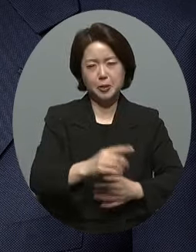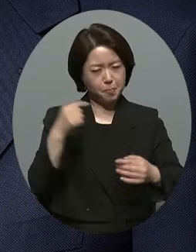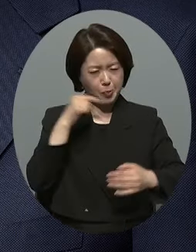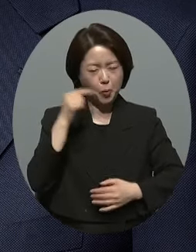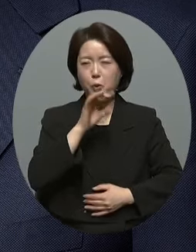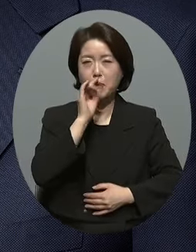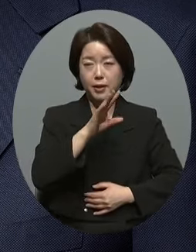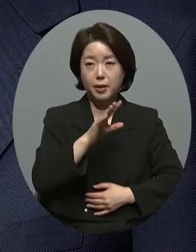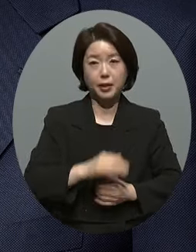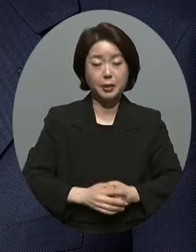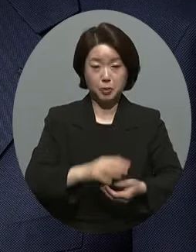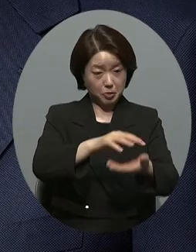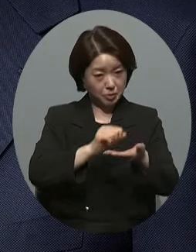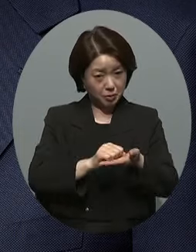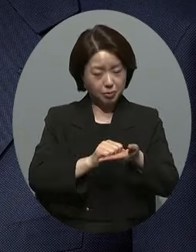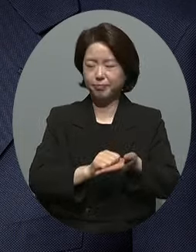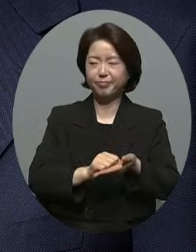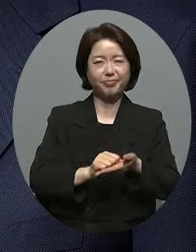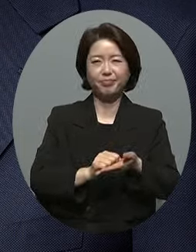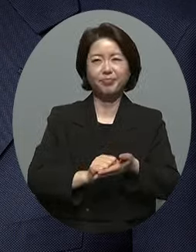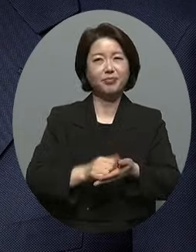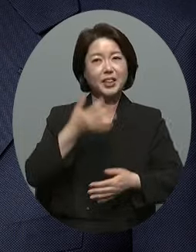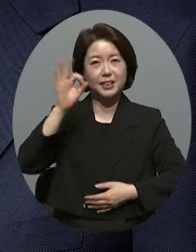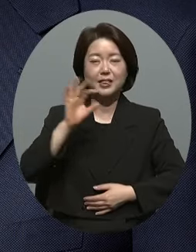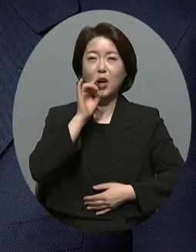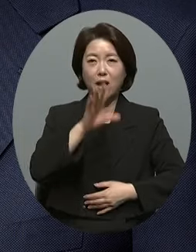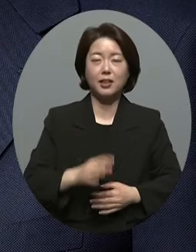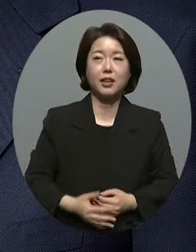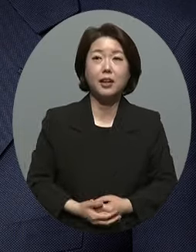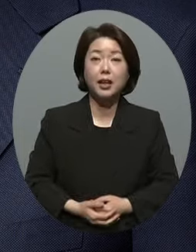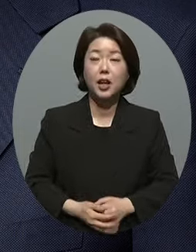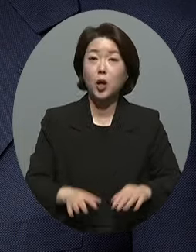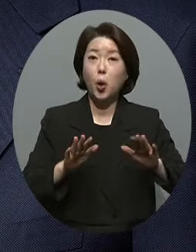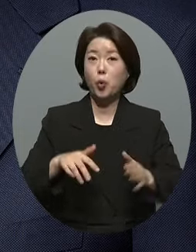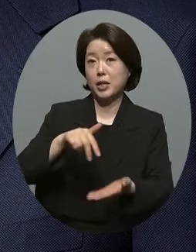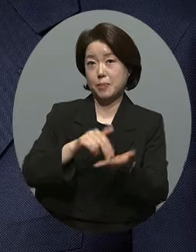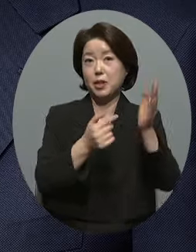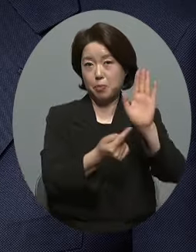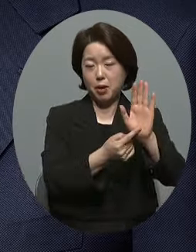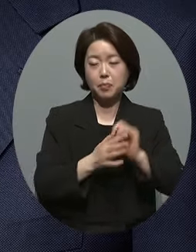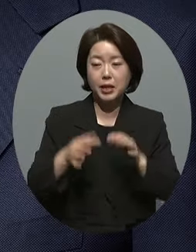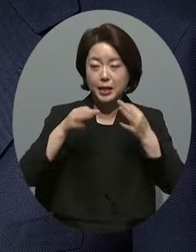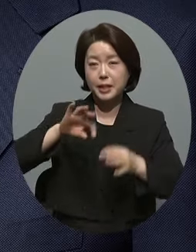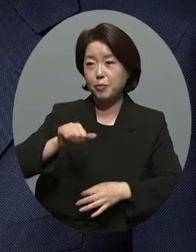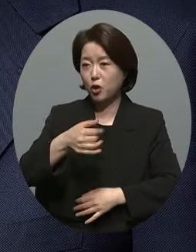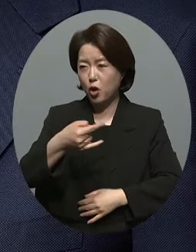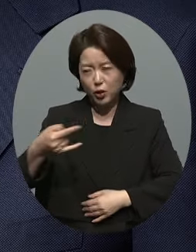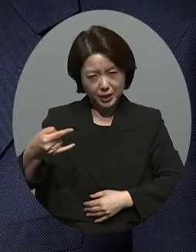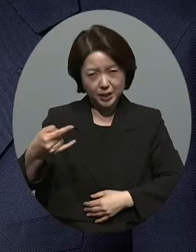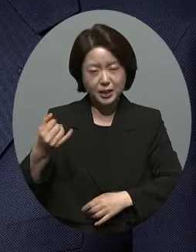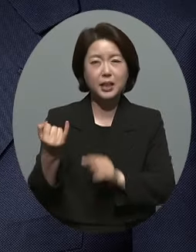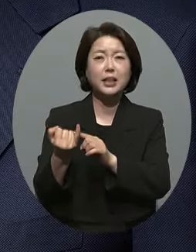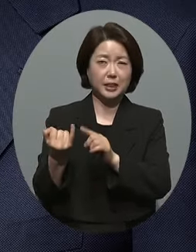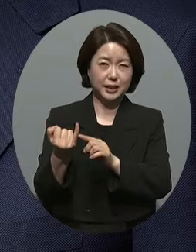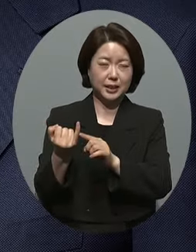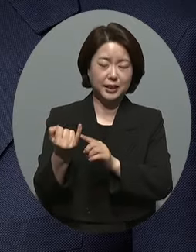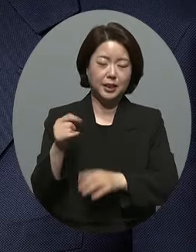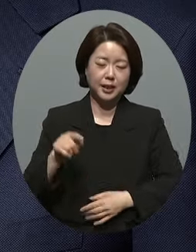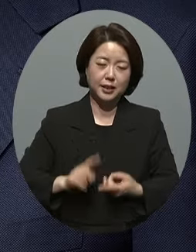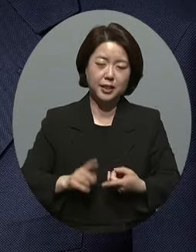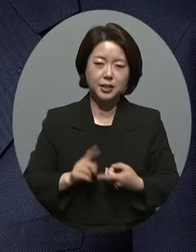같고요 그다음에 이제이 오늘 그 입장에서 대통령께서 아무래도 김건 여사와 관련돼 가지고는 이미 수사 중인 사안이기 때문에 저는